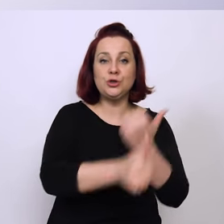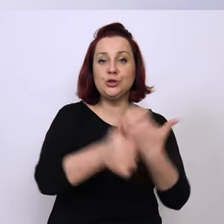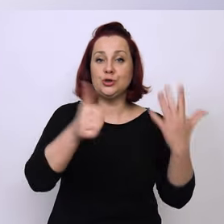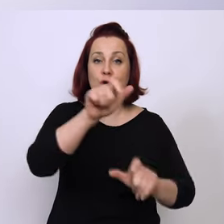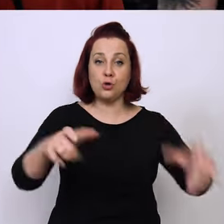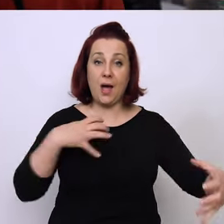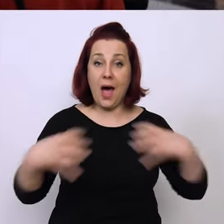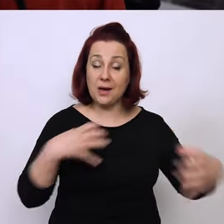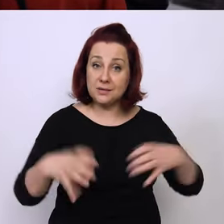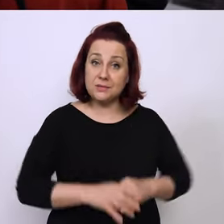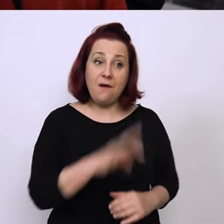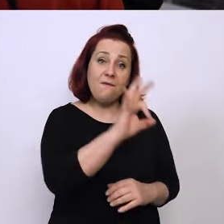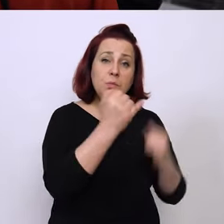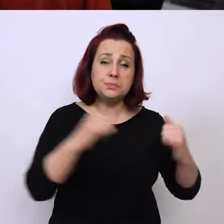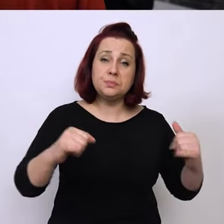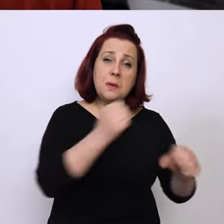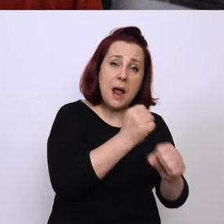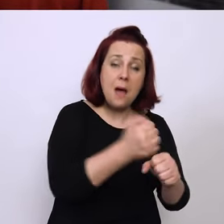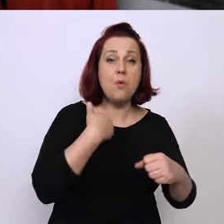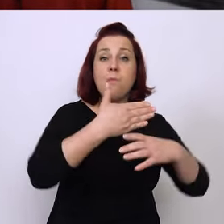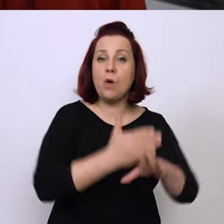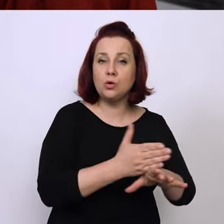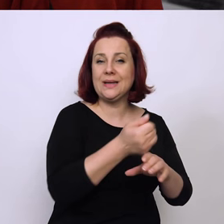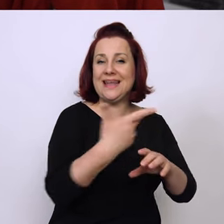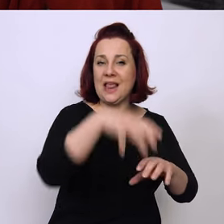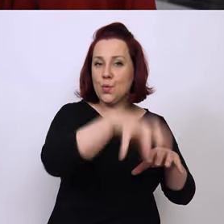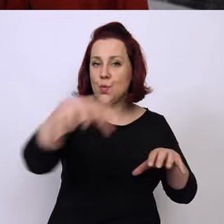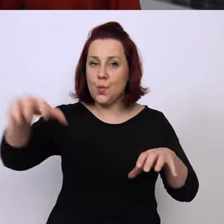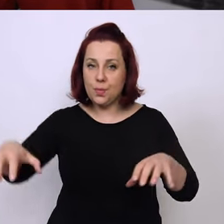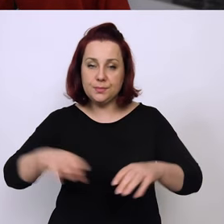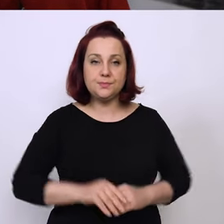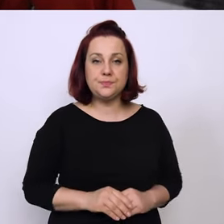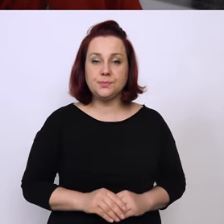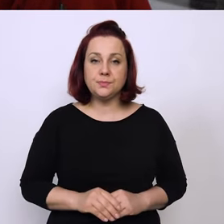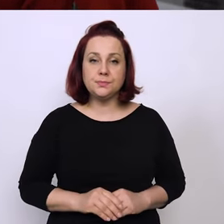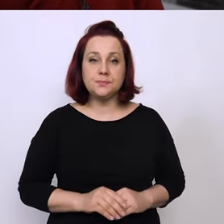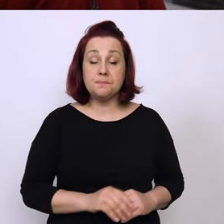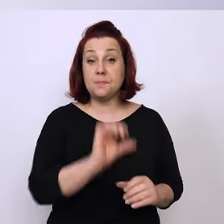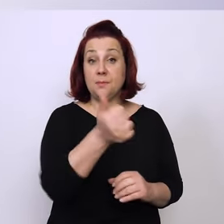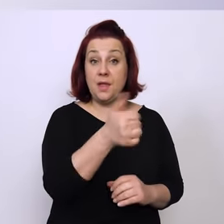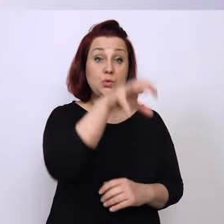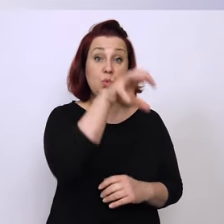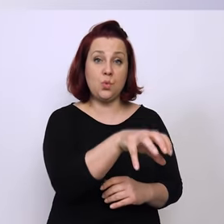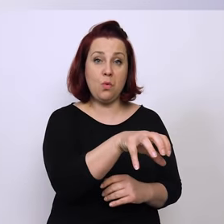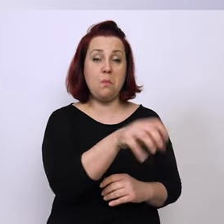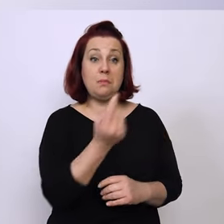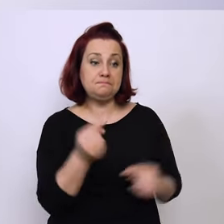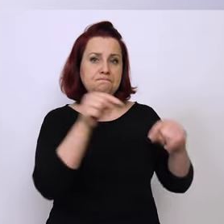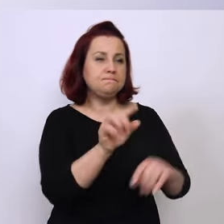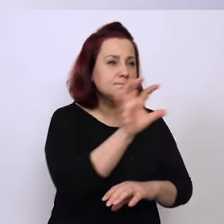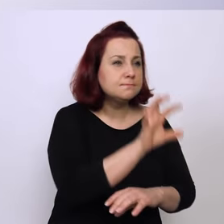66 artystów których Prace zostały podzielone na kilka grup pierwsza